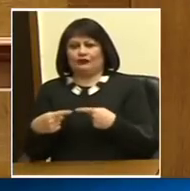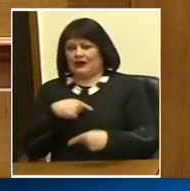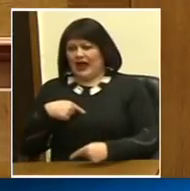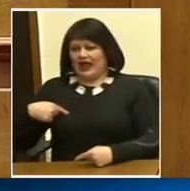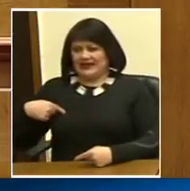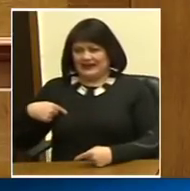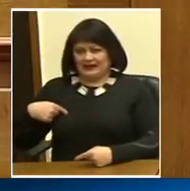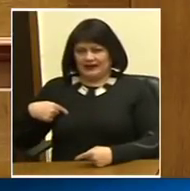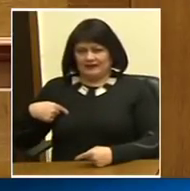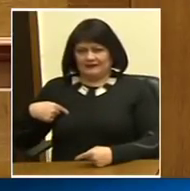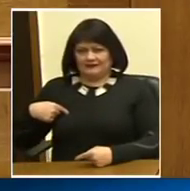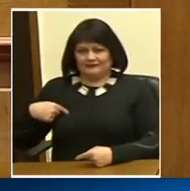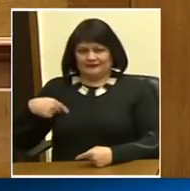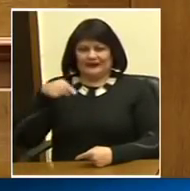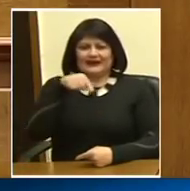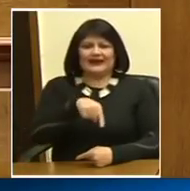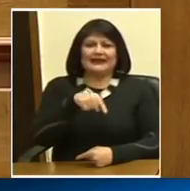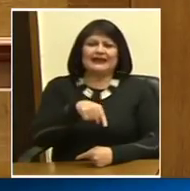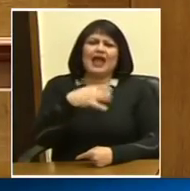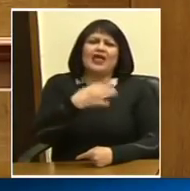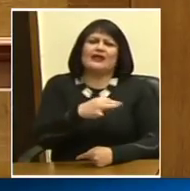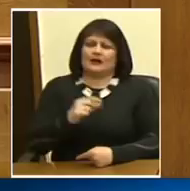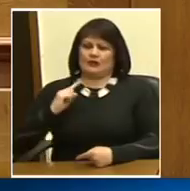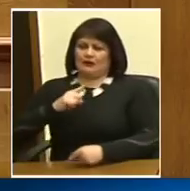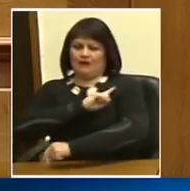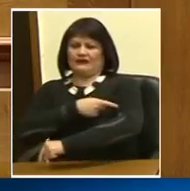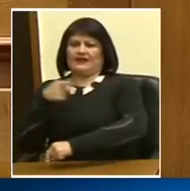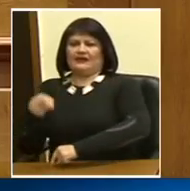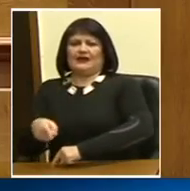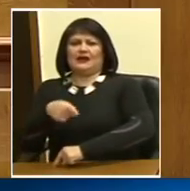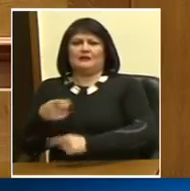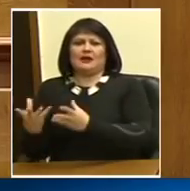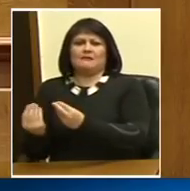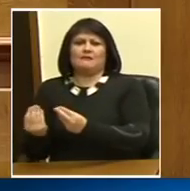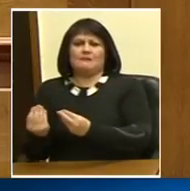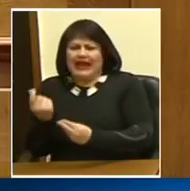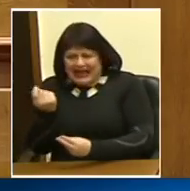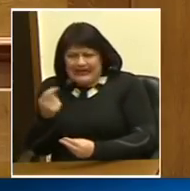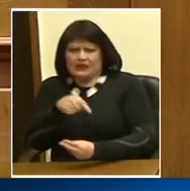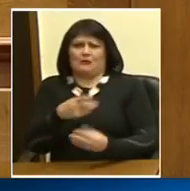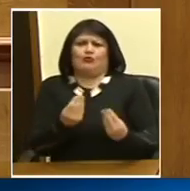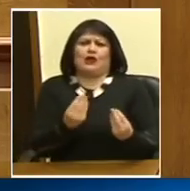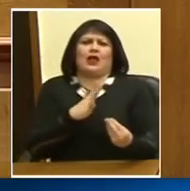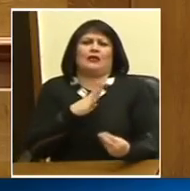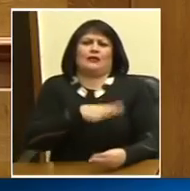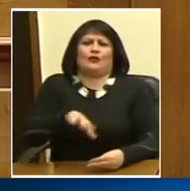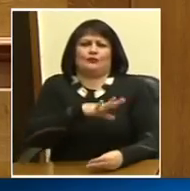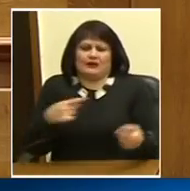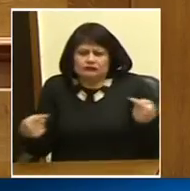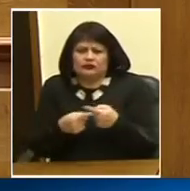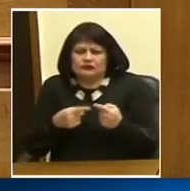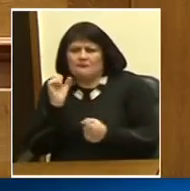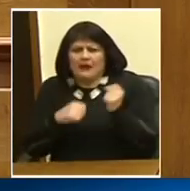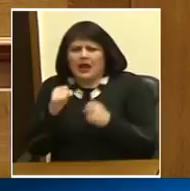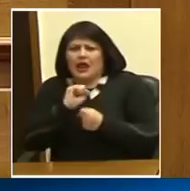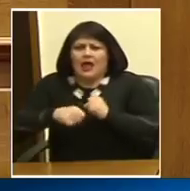οι αρχόμενοι, οι ισχυροί και οι αδύναμοι, οι πολλοί και οι λίγοι, με την επικαιρική ορολογία